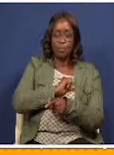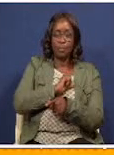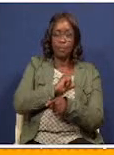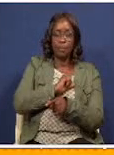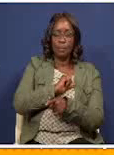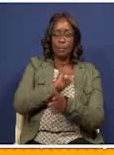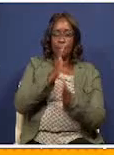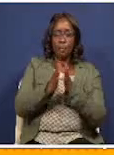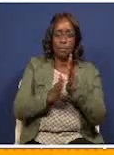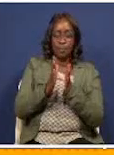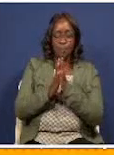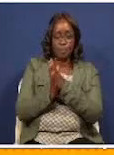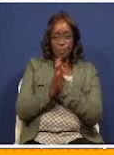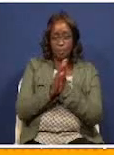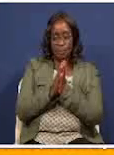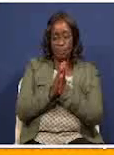ndetero nero